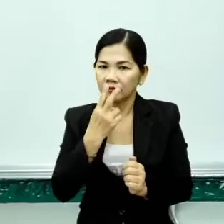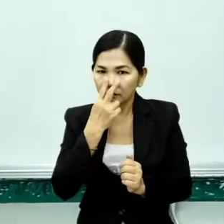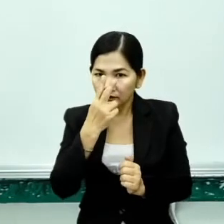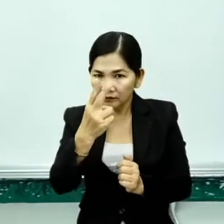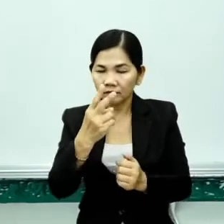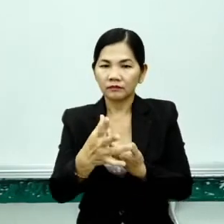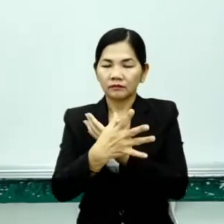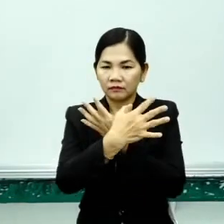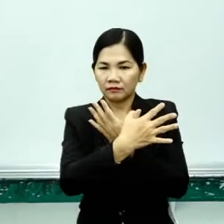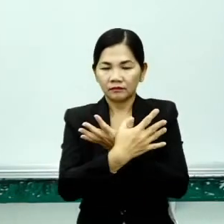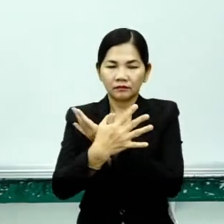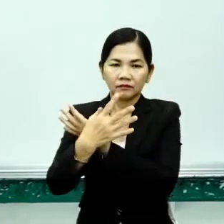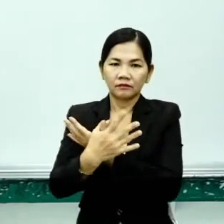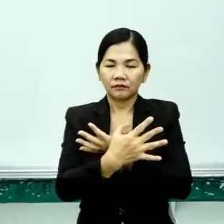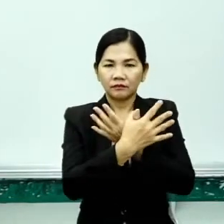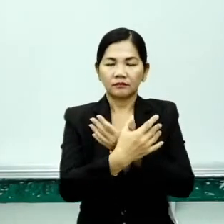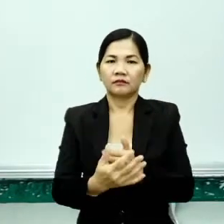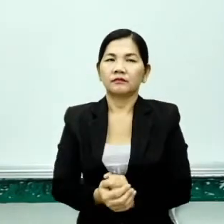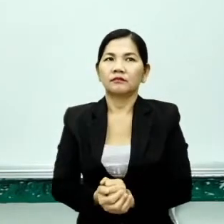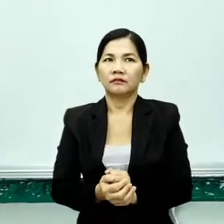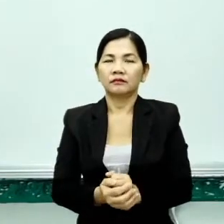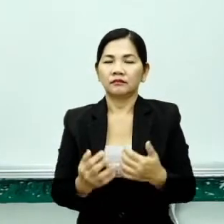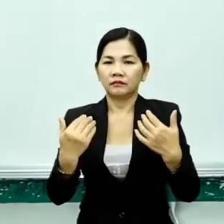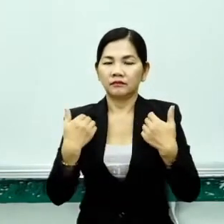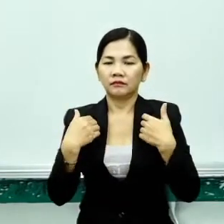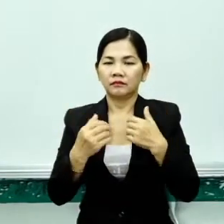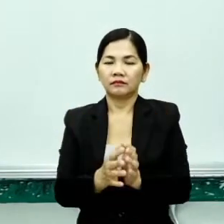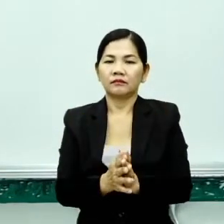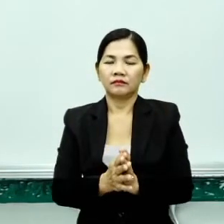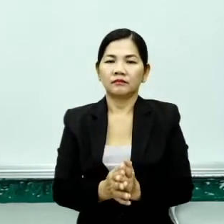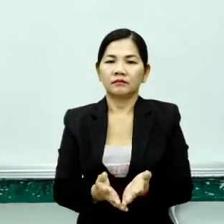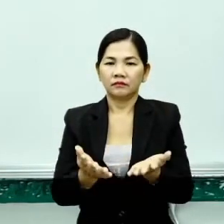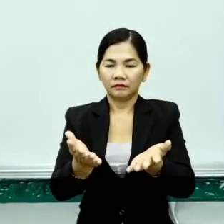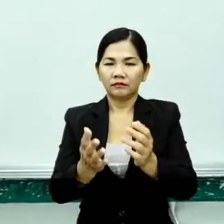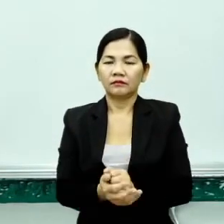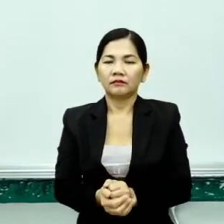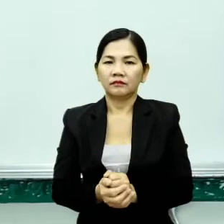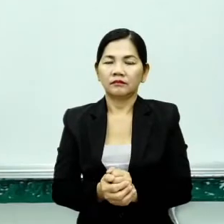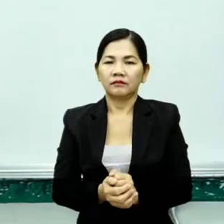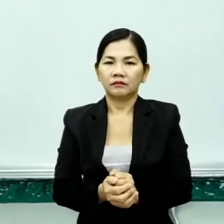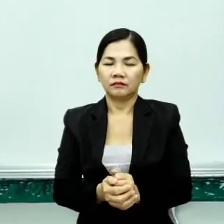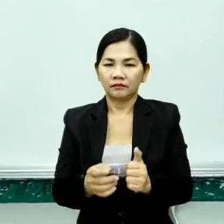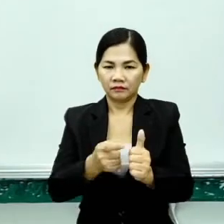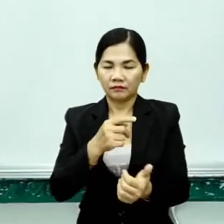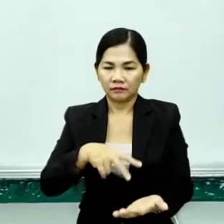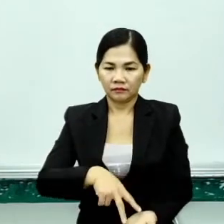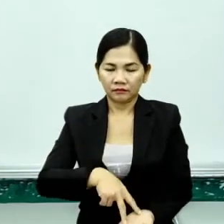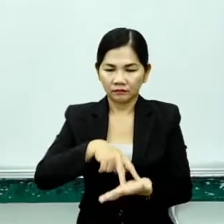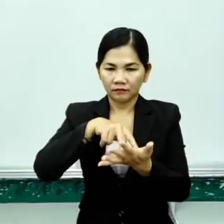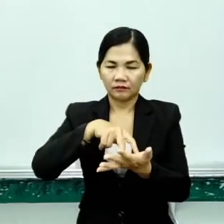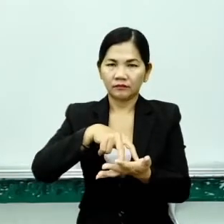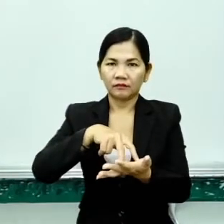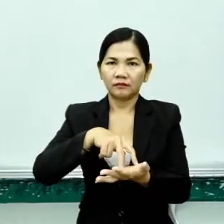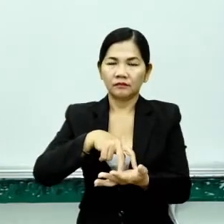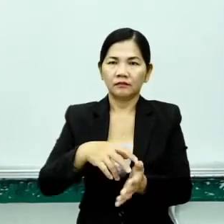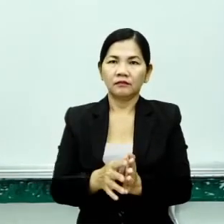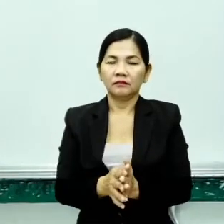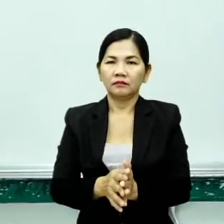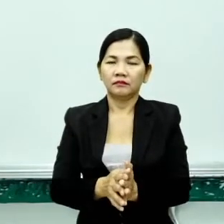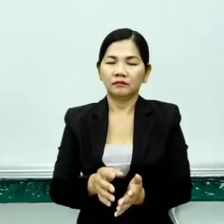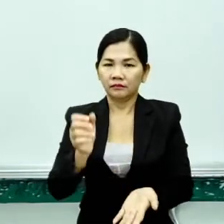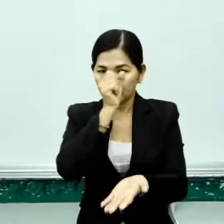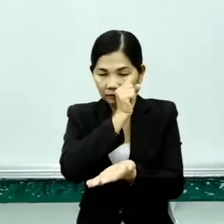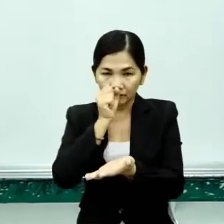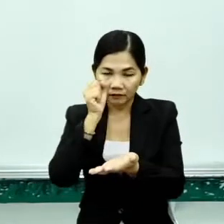bài cha ta hãy lời con cha chập đam chỉ mùi nắng nè kêu tặng ác nghĩa nè con chẳng con cào cho láo cha đầm bấy